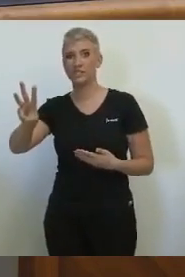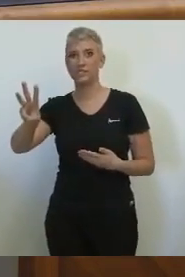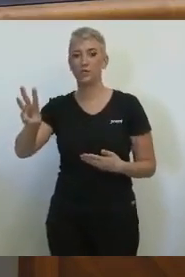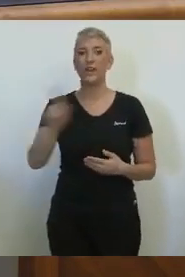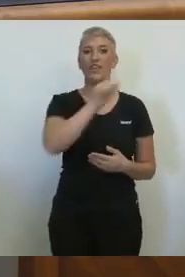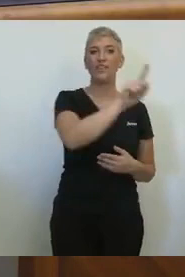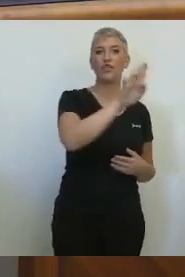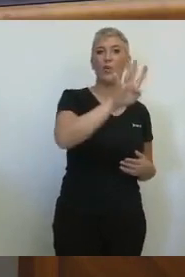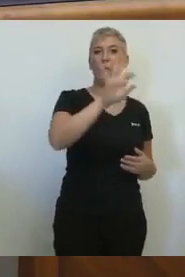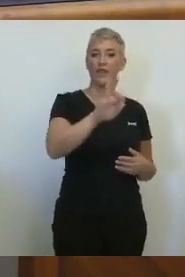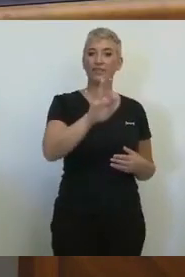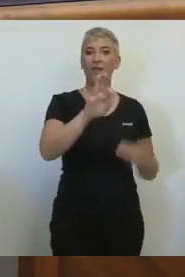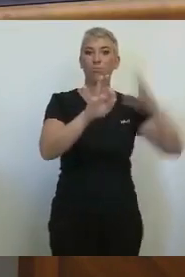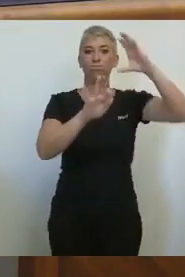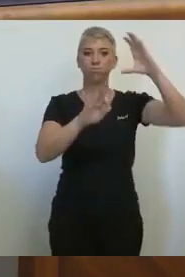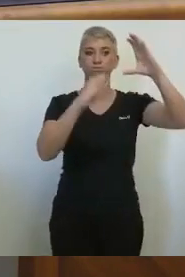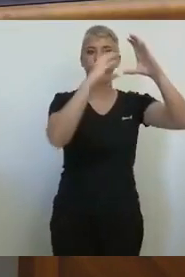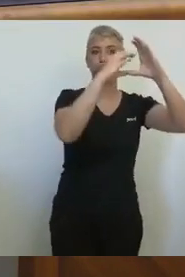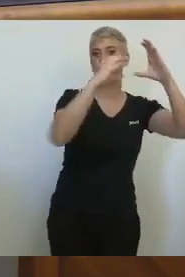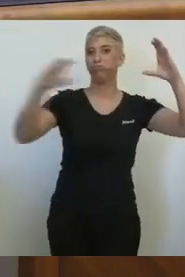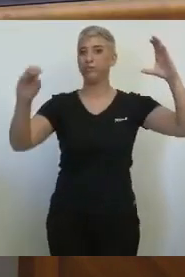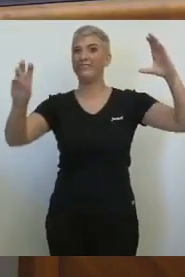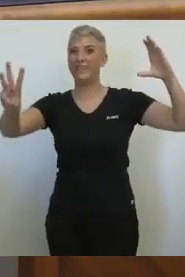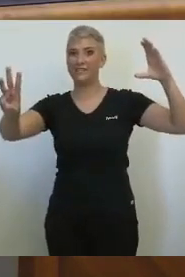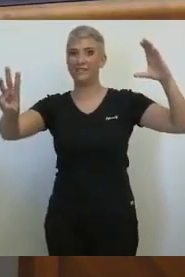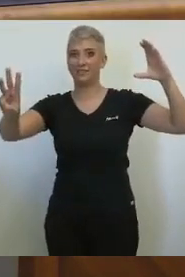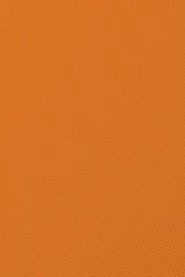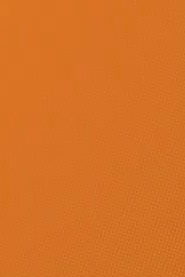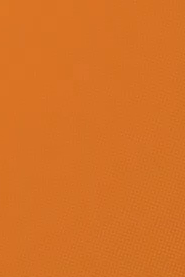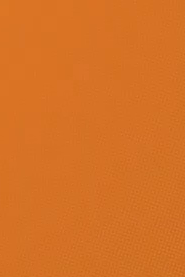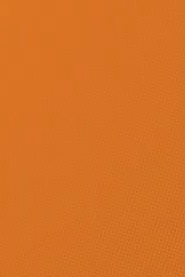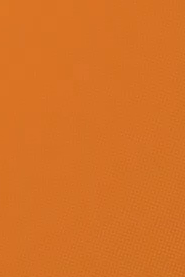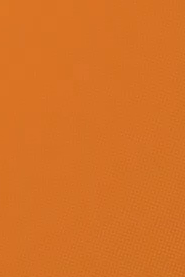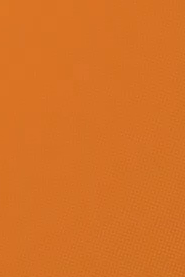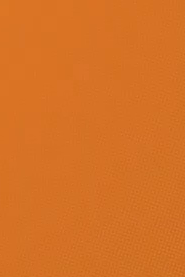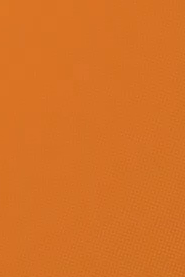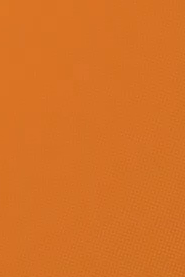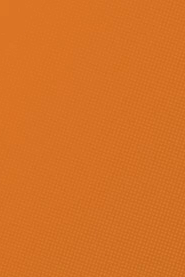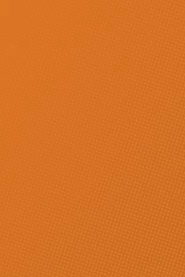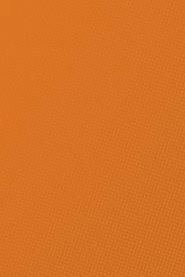141 pobles. I aquesta és la veritat. I això és una vergonya.